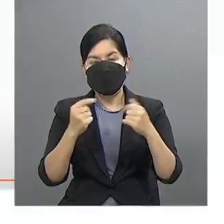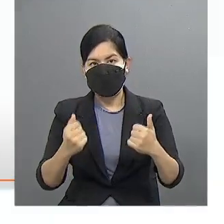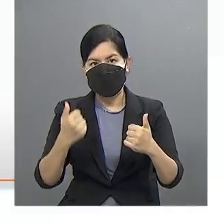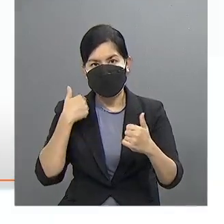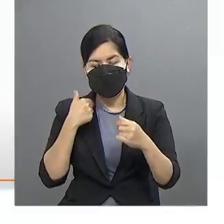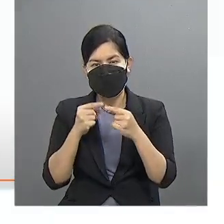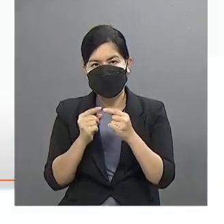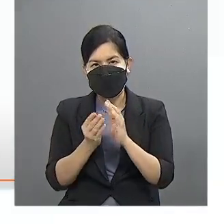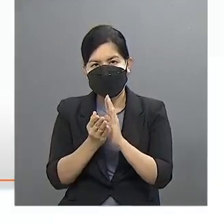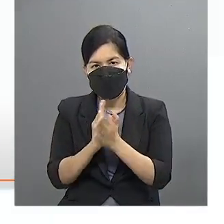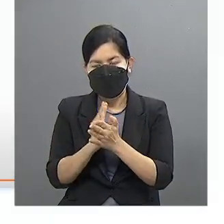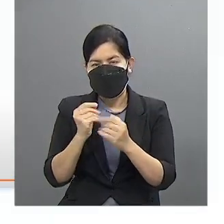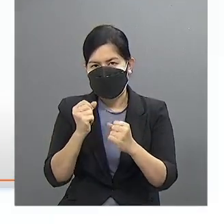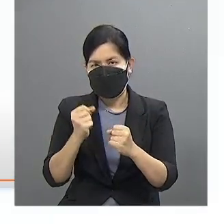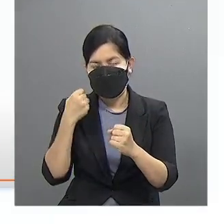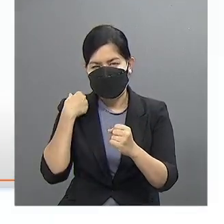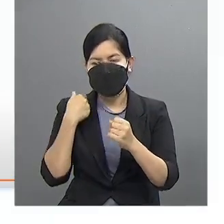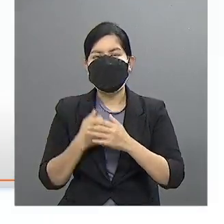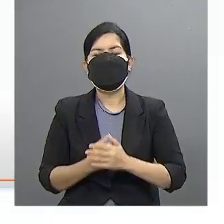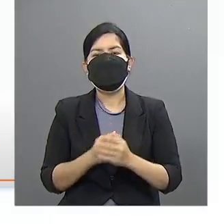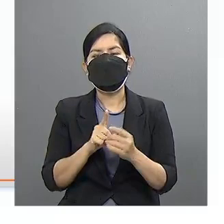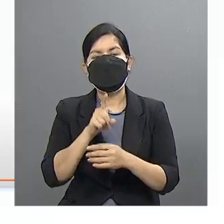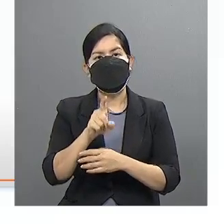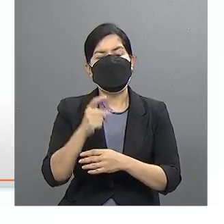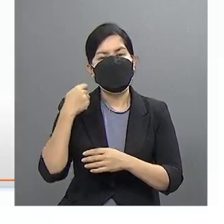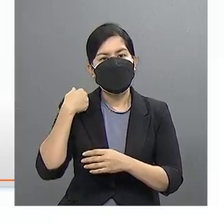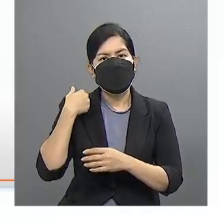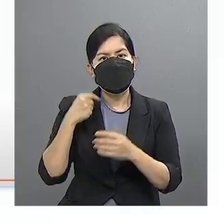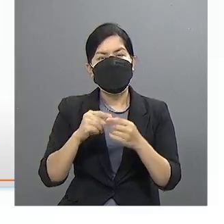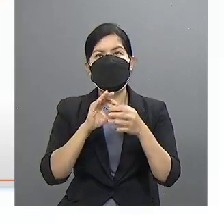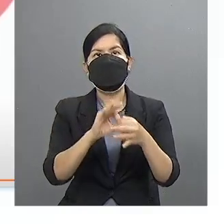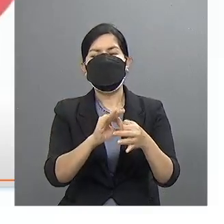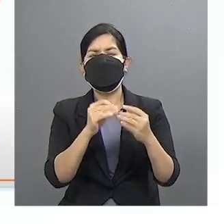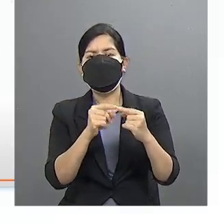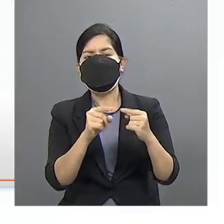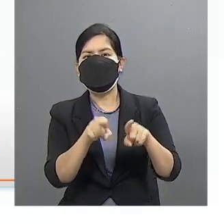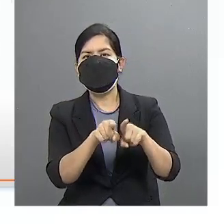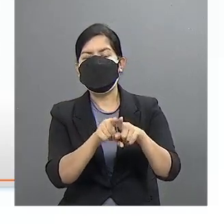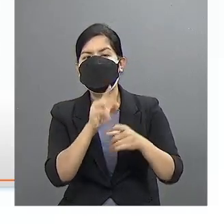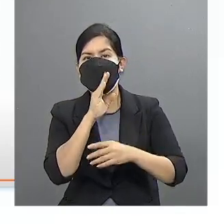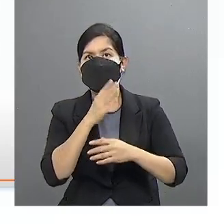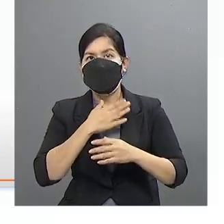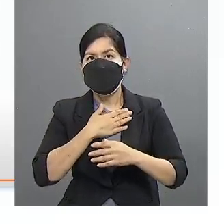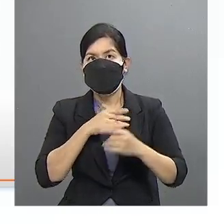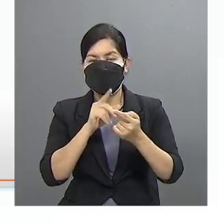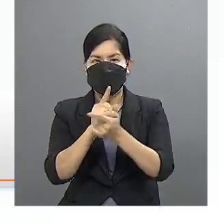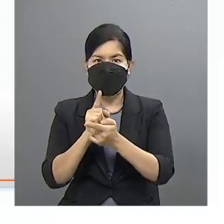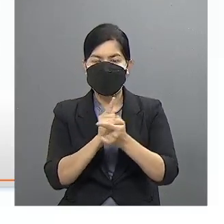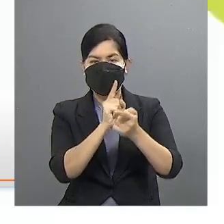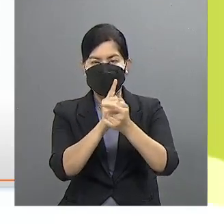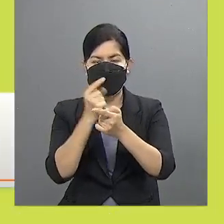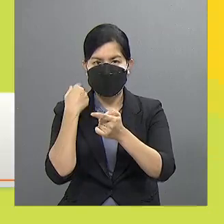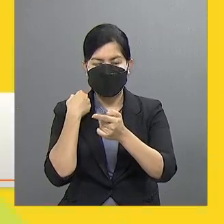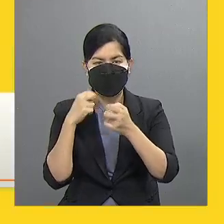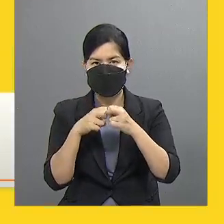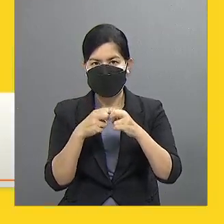ผมซึ่งถามว่ามีผลมากไหมก็คือว่าจากที่เราเคยเจอเคสมาเยอะอะครับผม ค ือเรามีผู้ป่วยโร